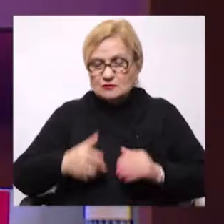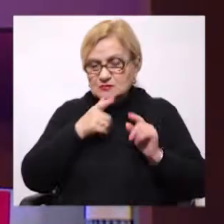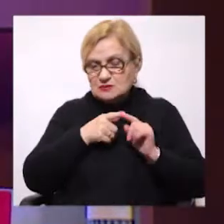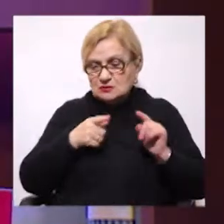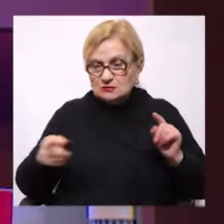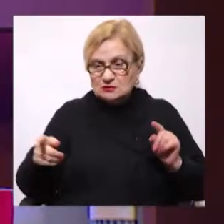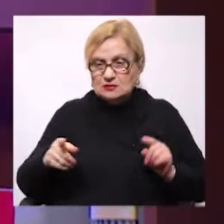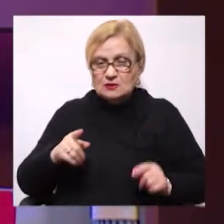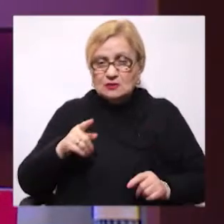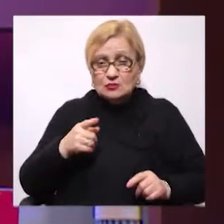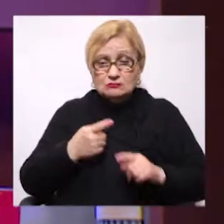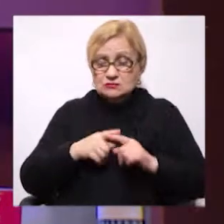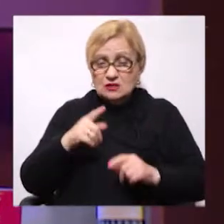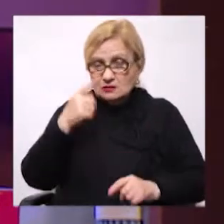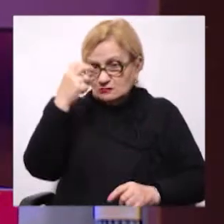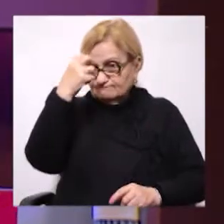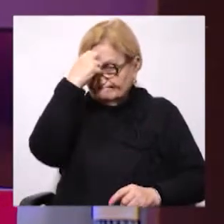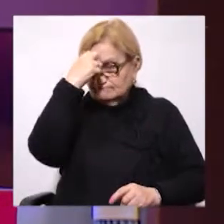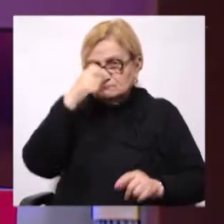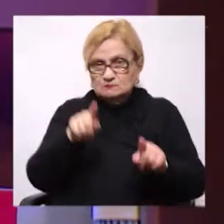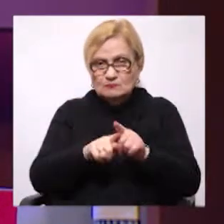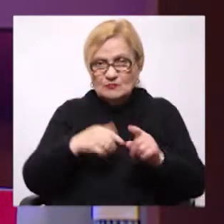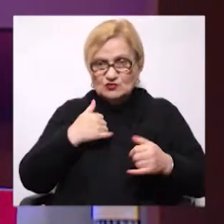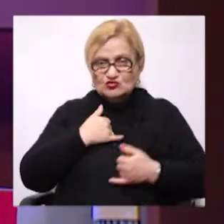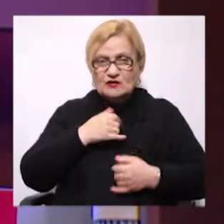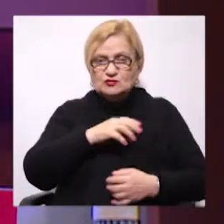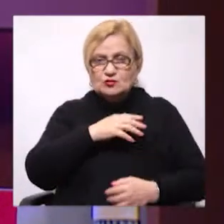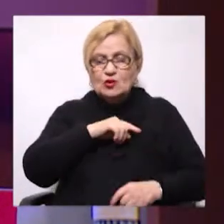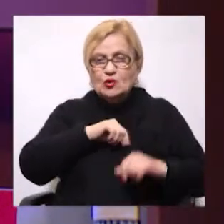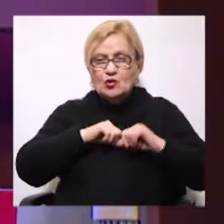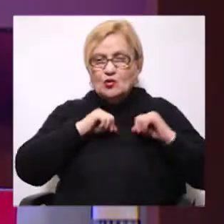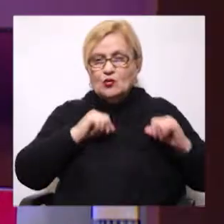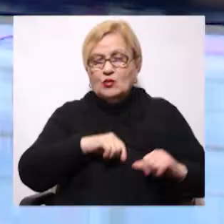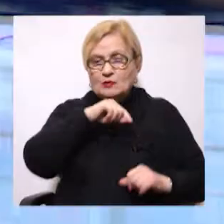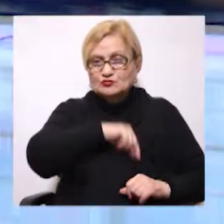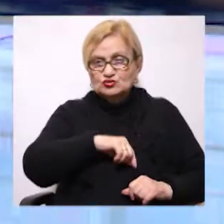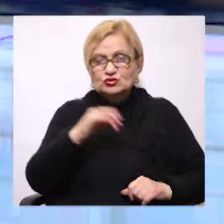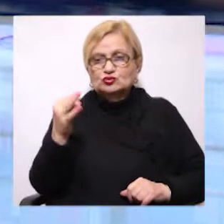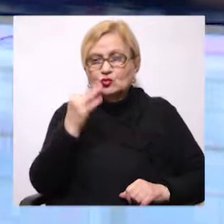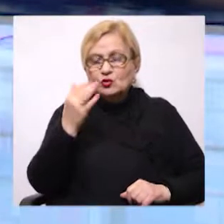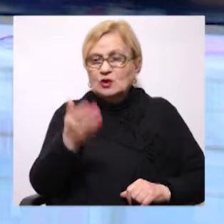რითიც აი ესეთი ღრმა კვალი დატოვა ჩვენს გულებში და ისტორიაში.